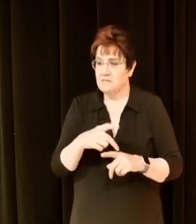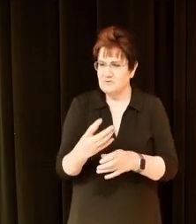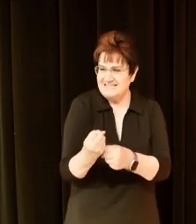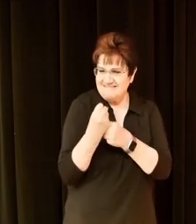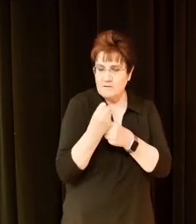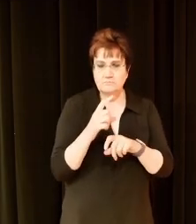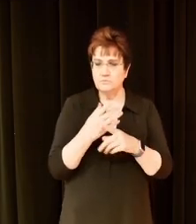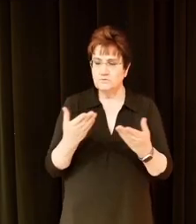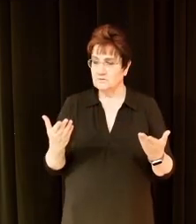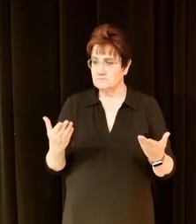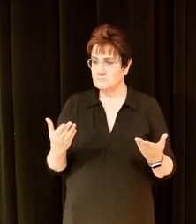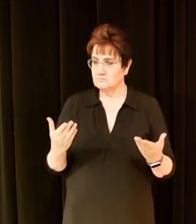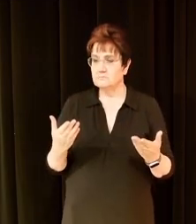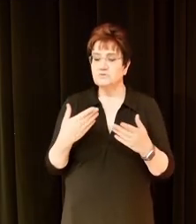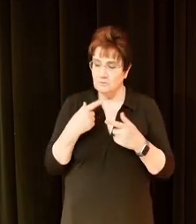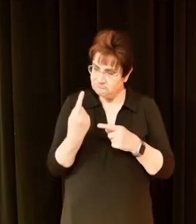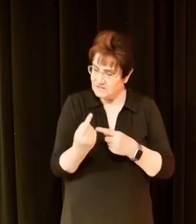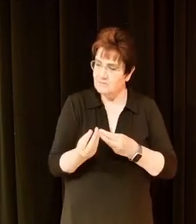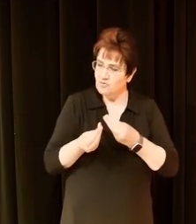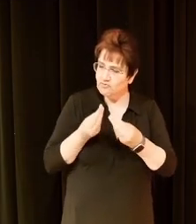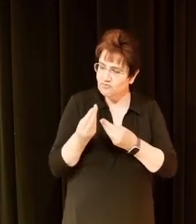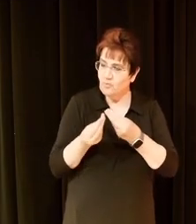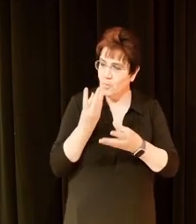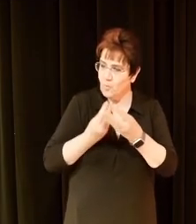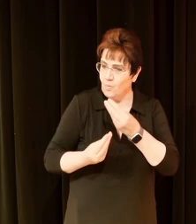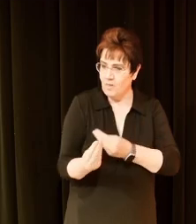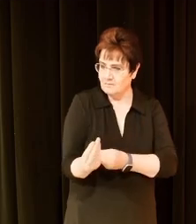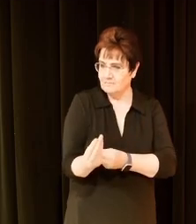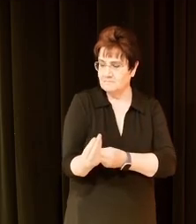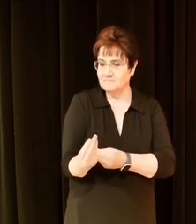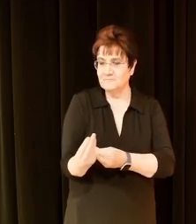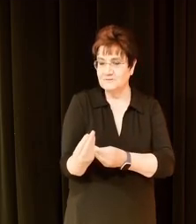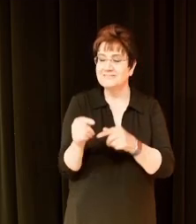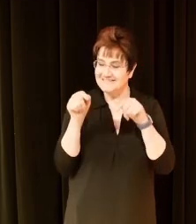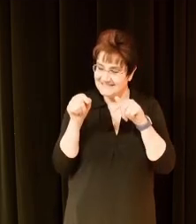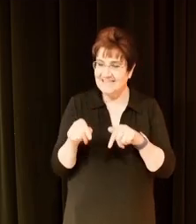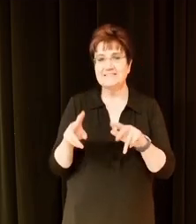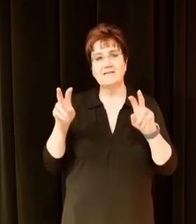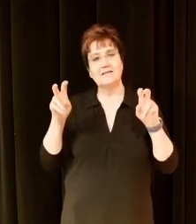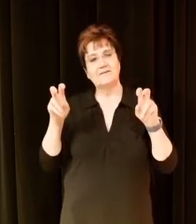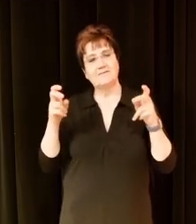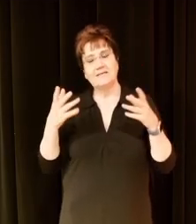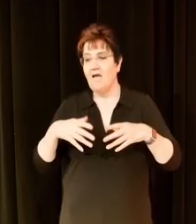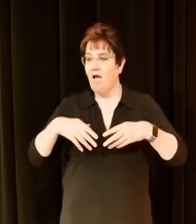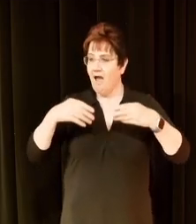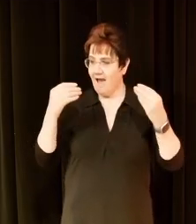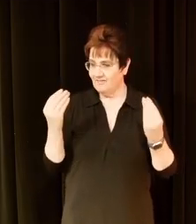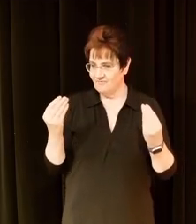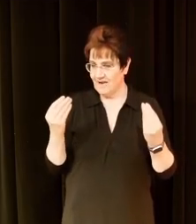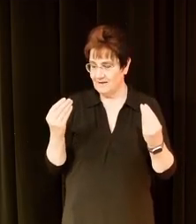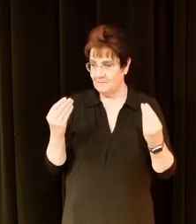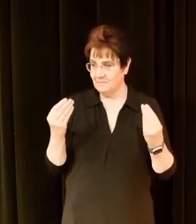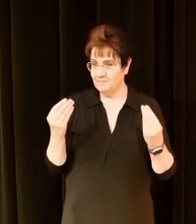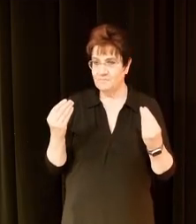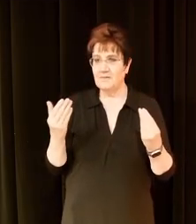halten, sondern es ist spürbar. Und das würde ich gerne als Einstieg nehmen sozusagen in die Begegnung auch